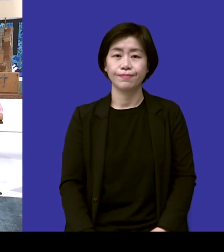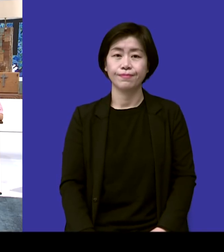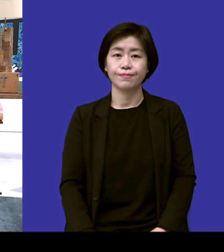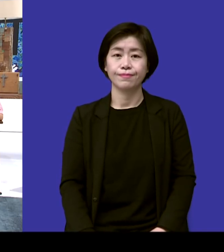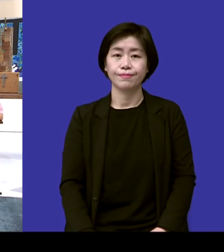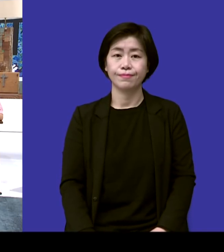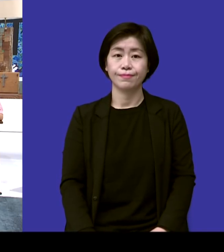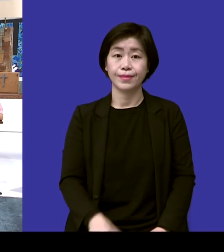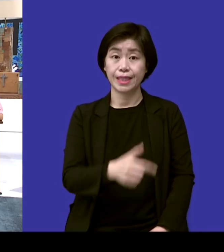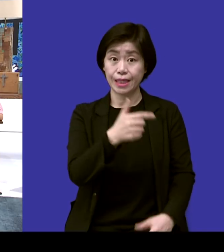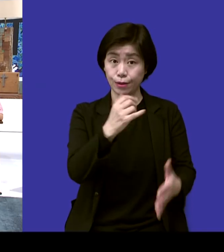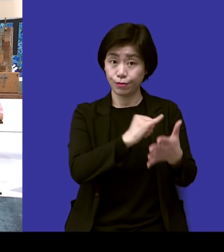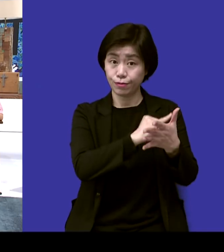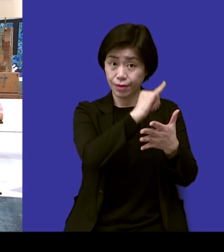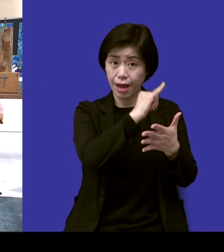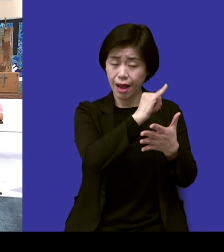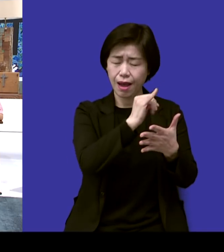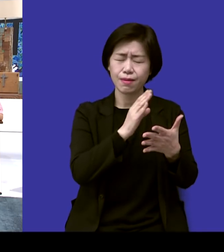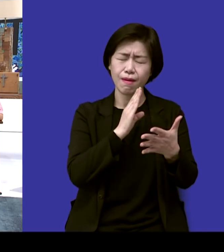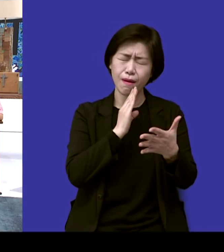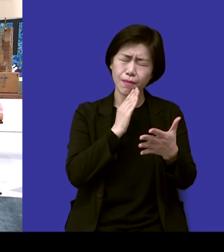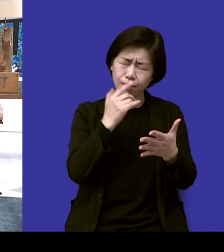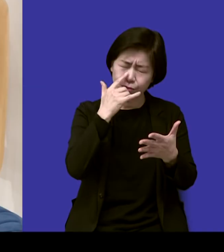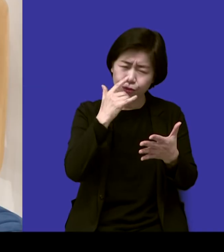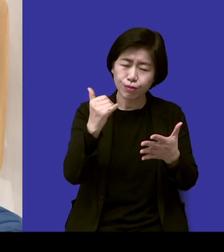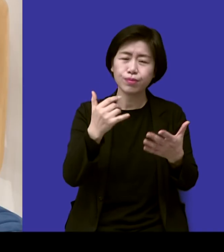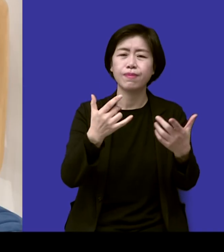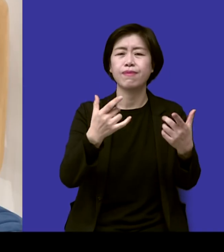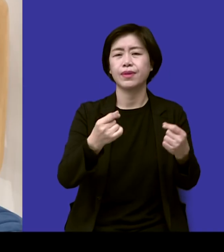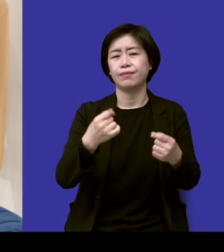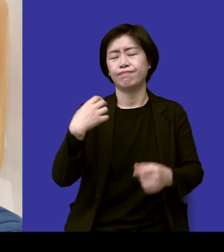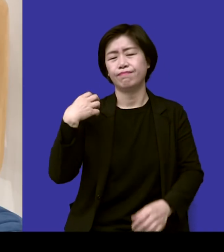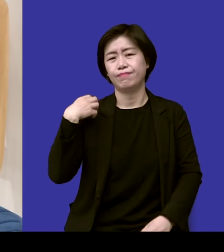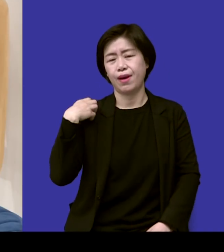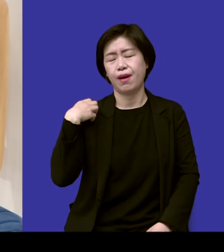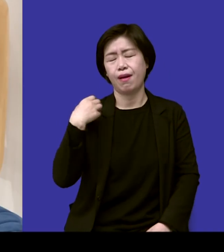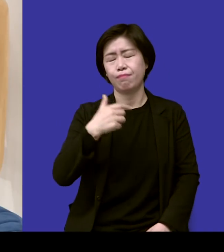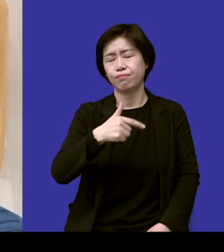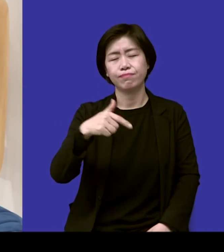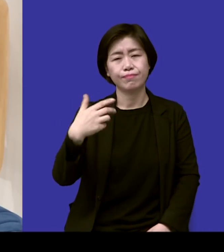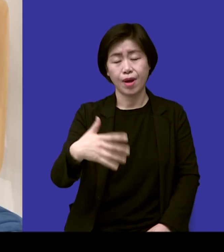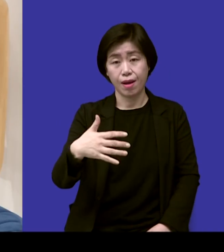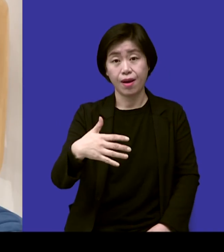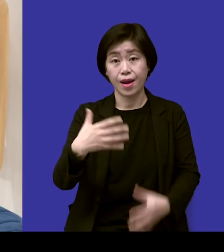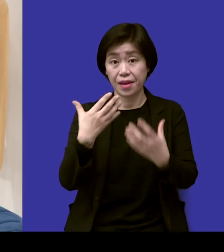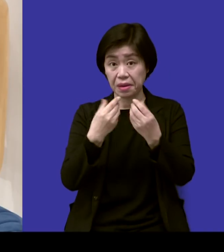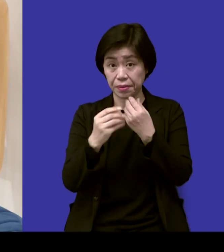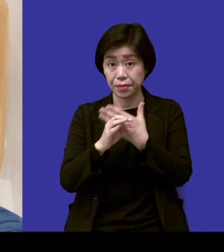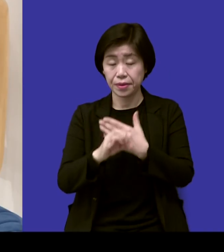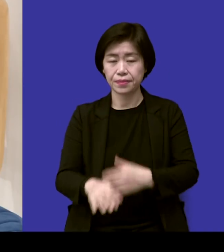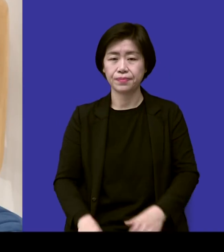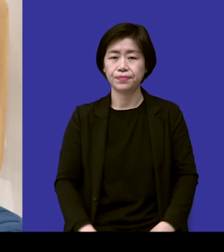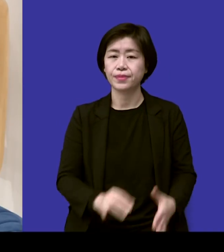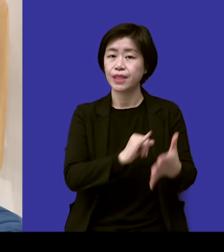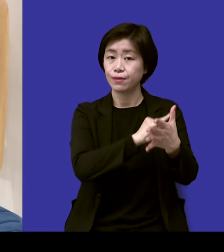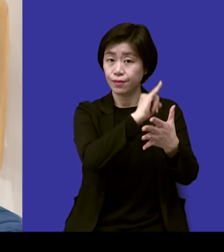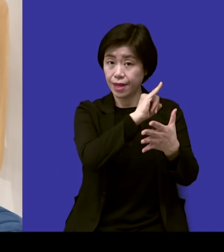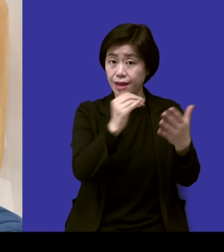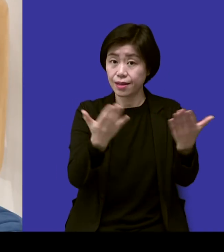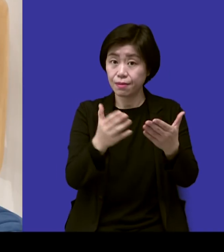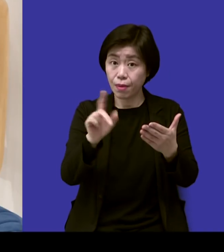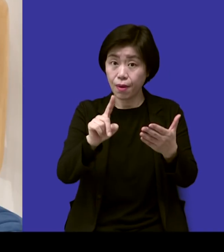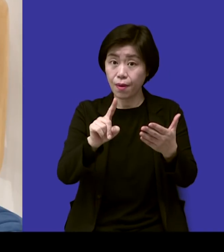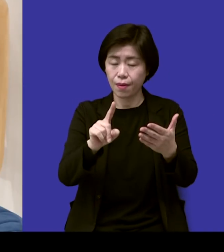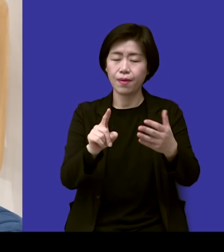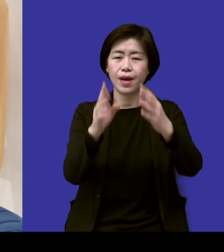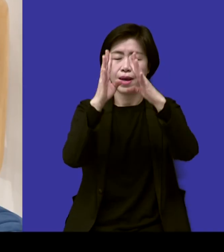저희 큰 누나가 열심히 일해서 저희를 케어했냐면 그때 병원에 이제 이렇게 조무처럼 이렇게